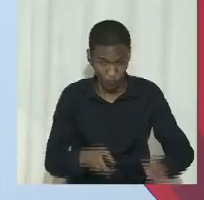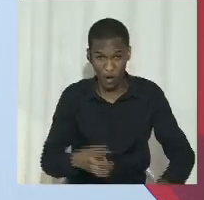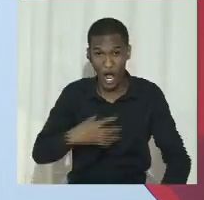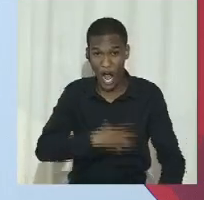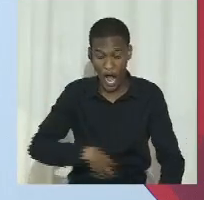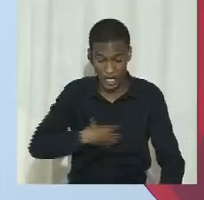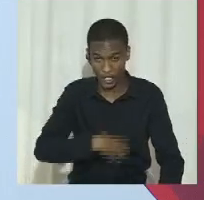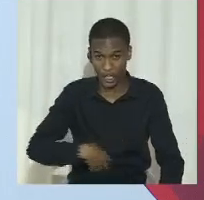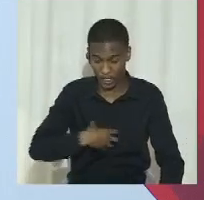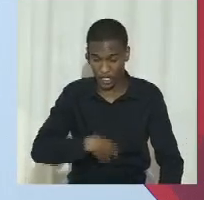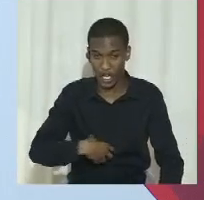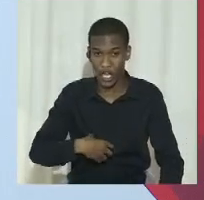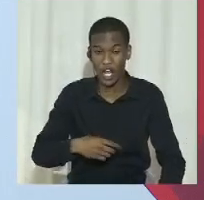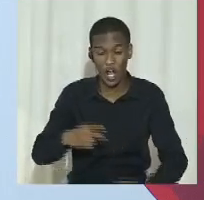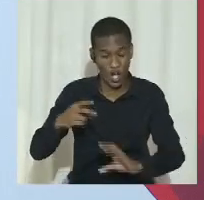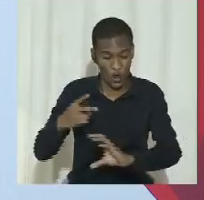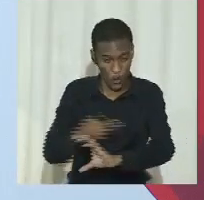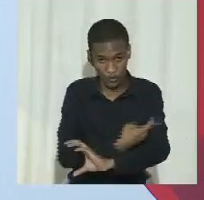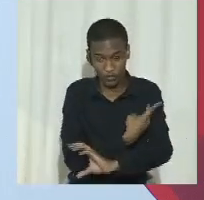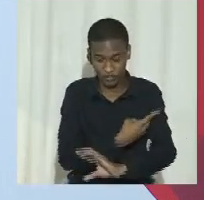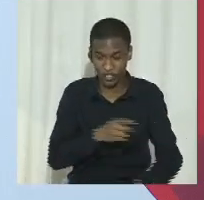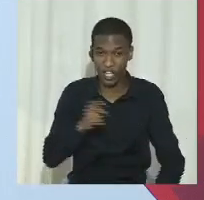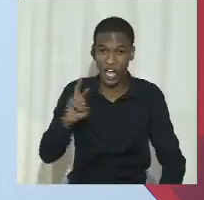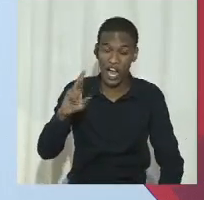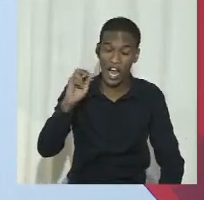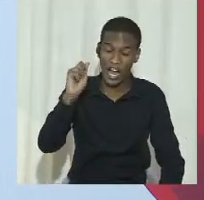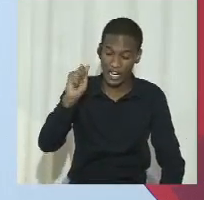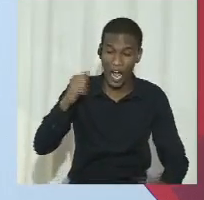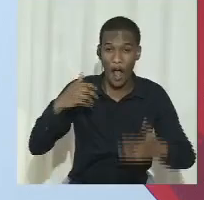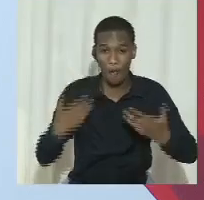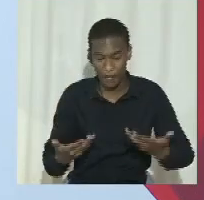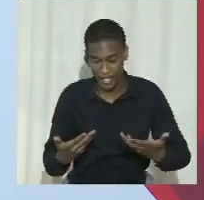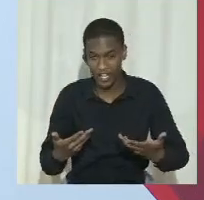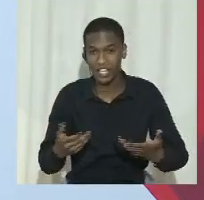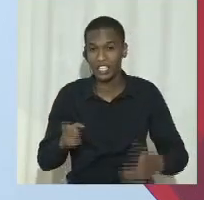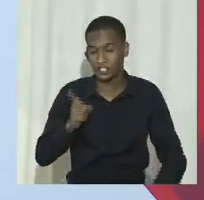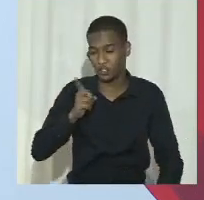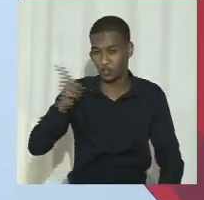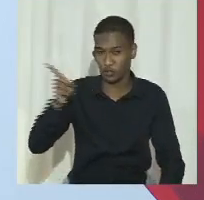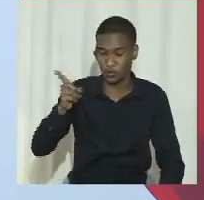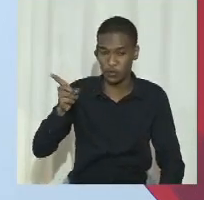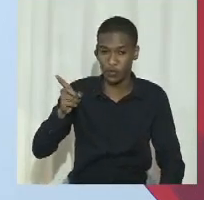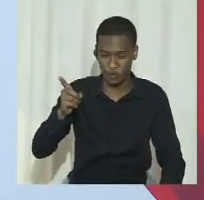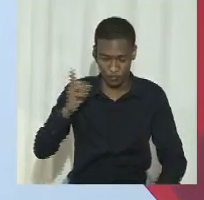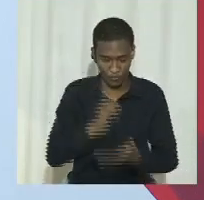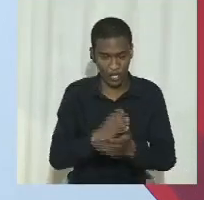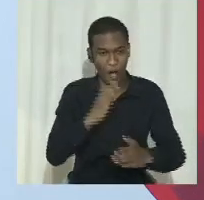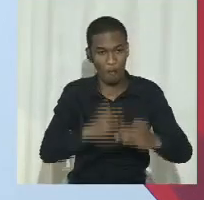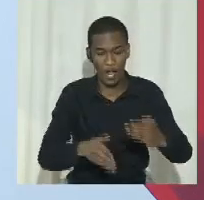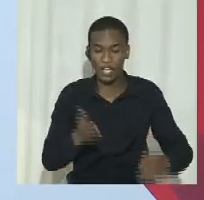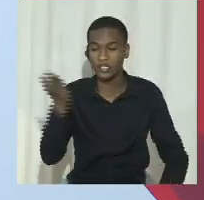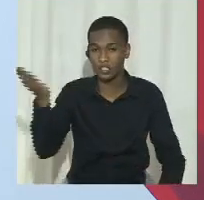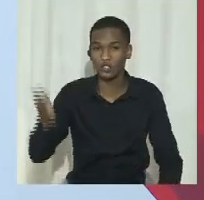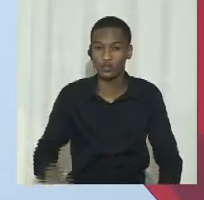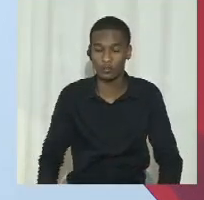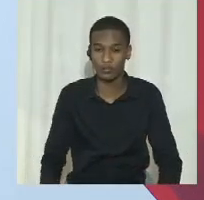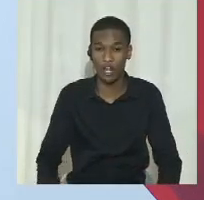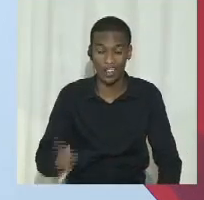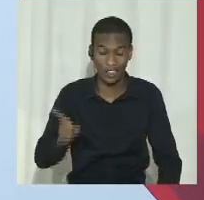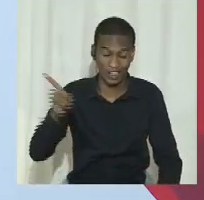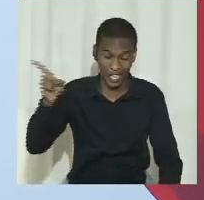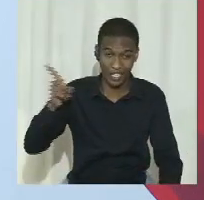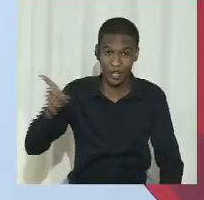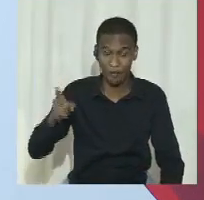ny médecin commandant Rabe Jean Christian, tompona andraikitry ny centre de traitement COVID-19 tao amin'ny